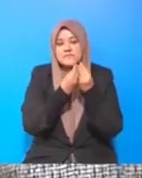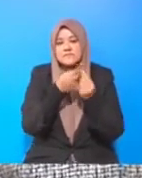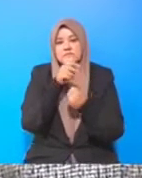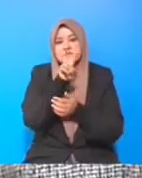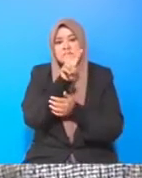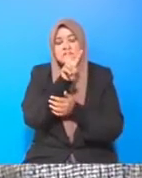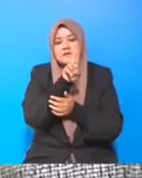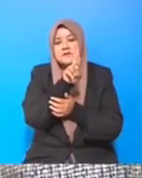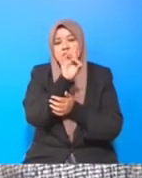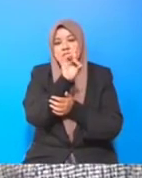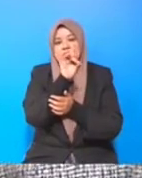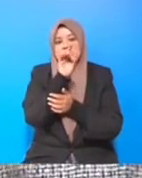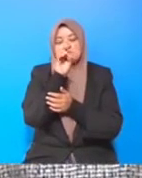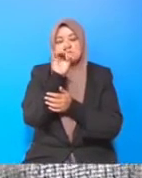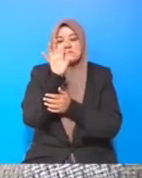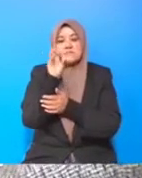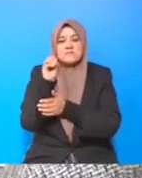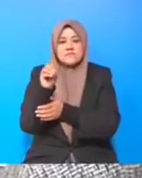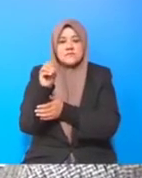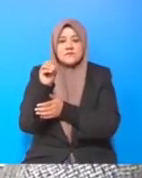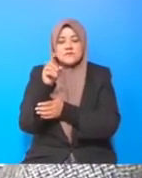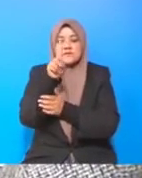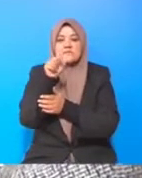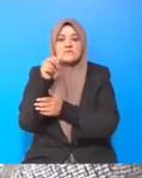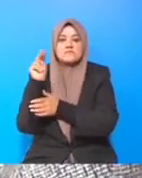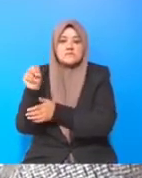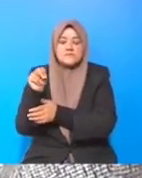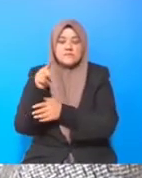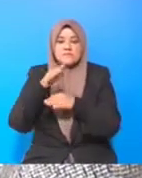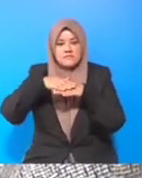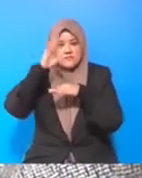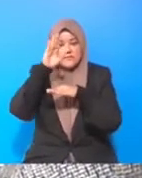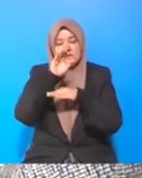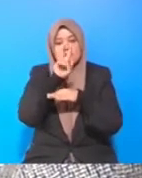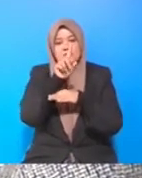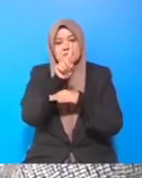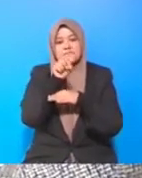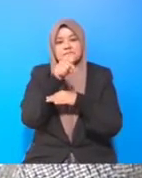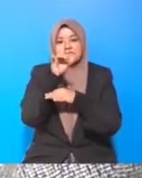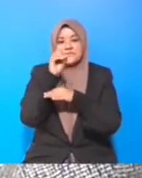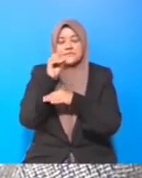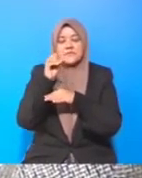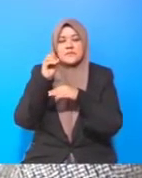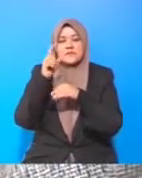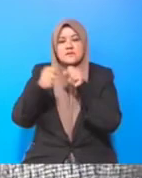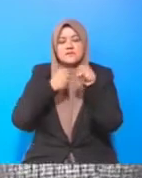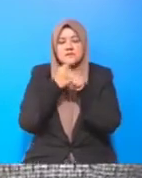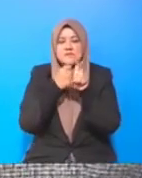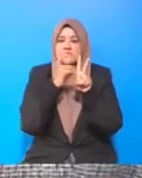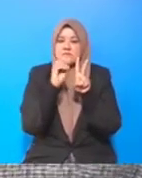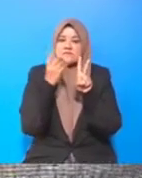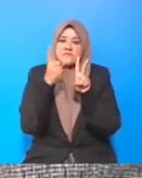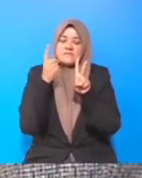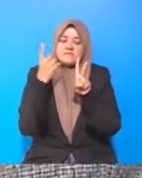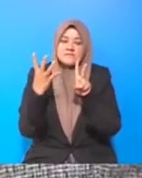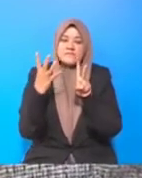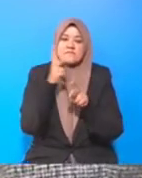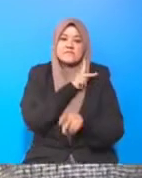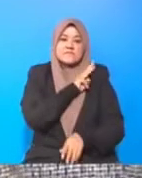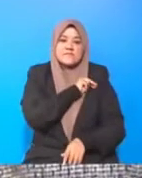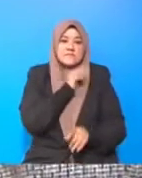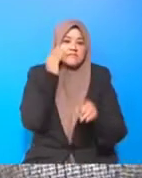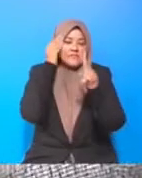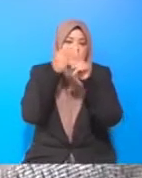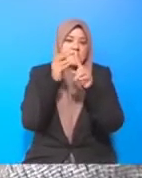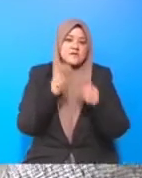rm850 setiap Metrik ton kepada rem 1200 setiap Metrik ton pada tahun 2014 Kementerian